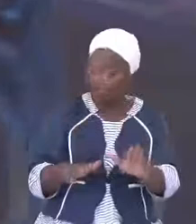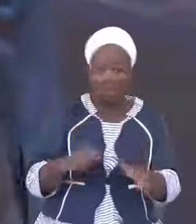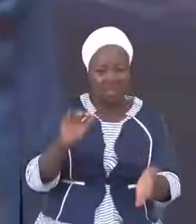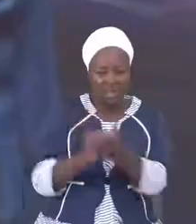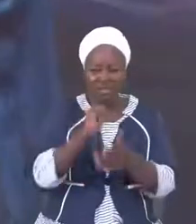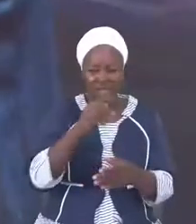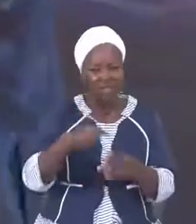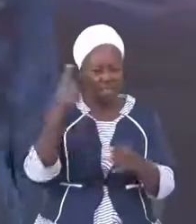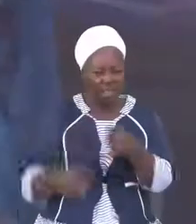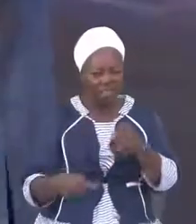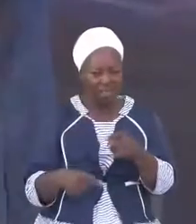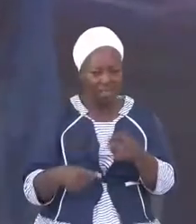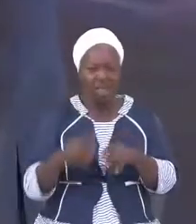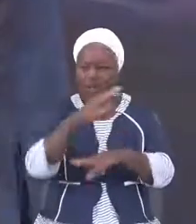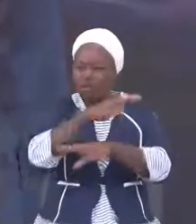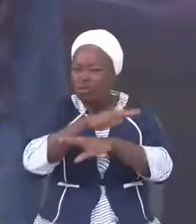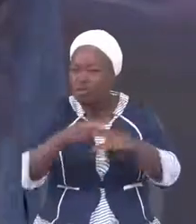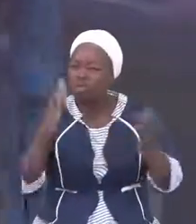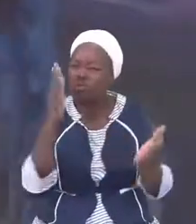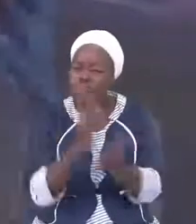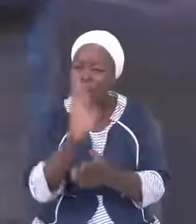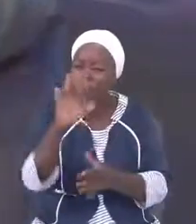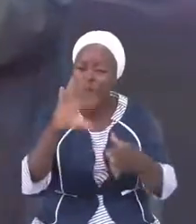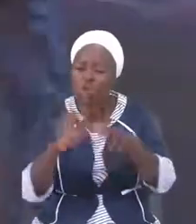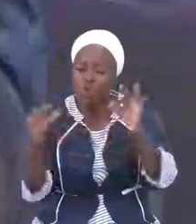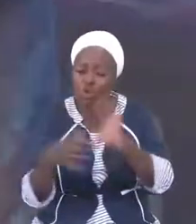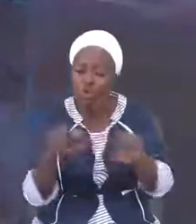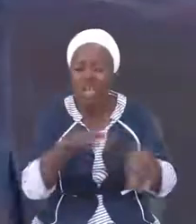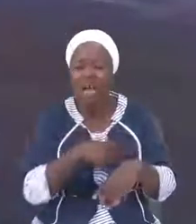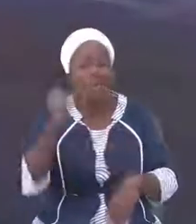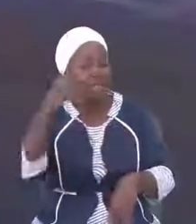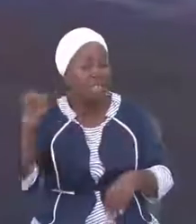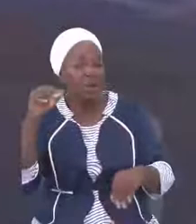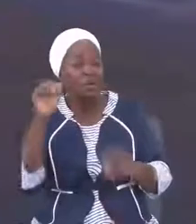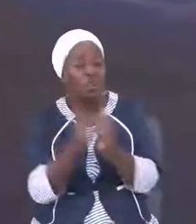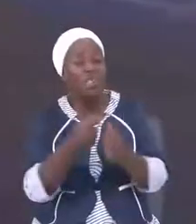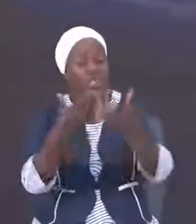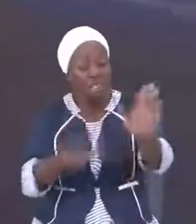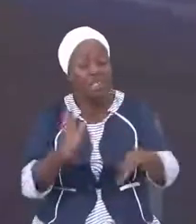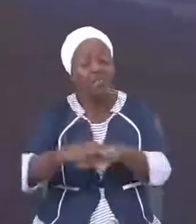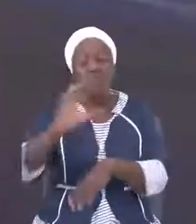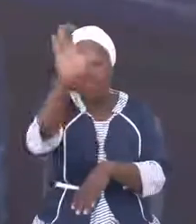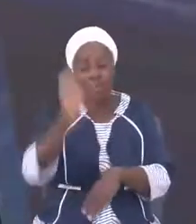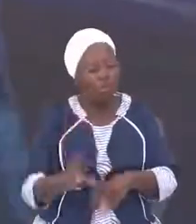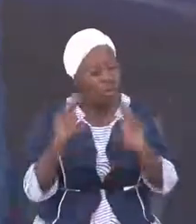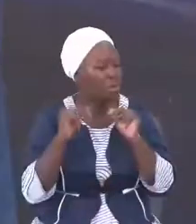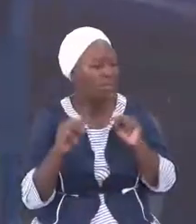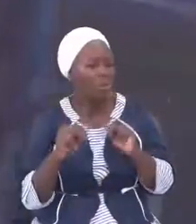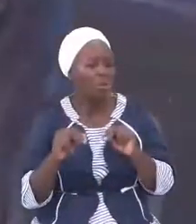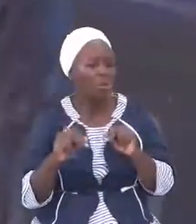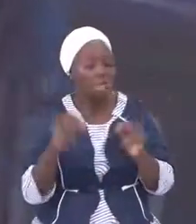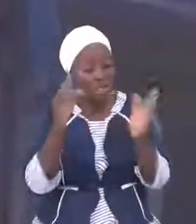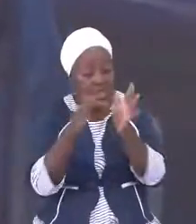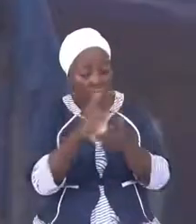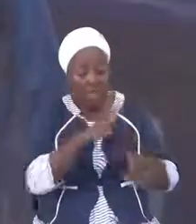fin. Faut pas arrêter ton histoire, ta compréhension. Faut pas limiter ta foi à ça, la mort, à la croix. Il est